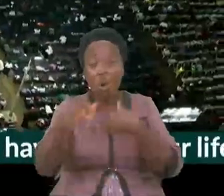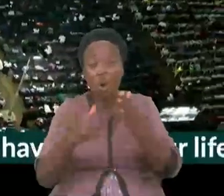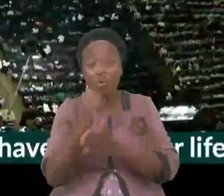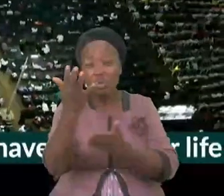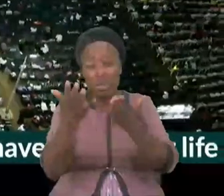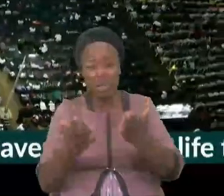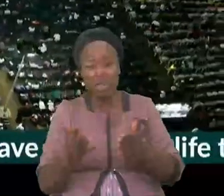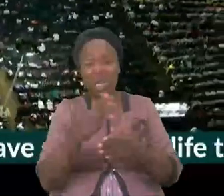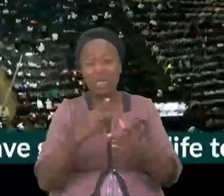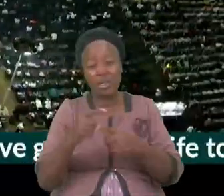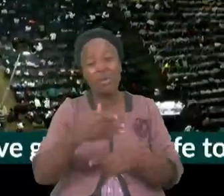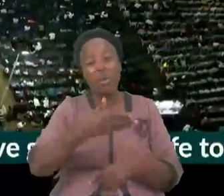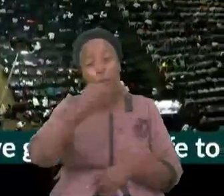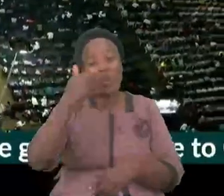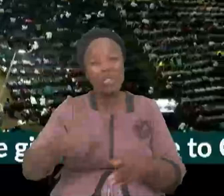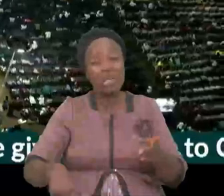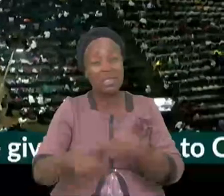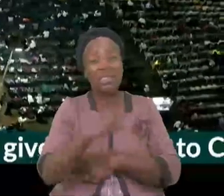Et tes meilleurs jours commencent.